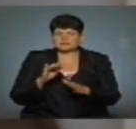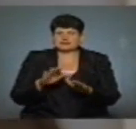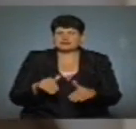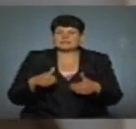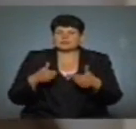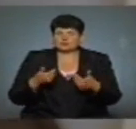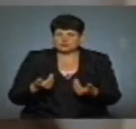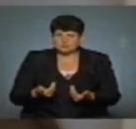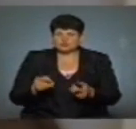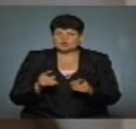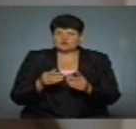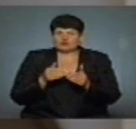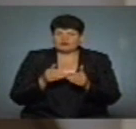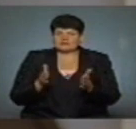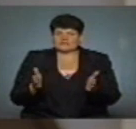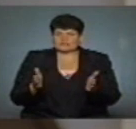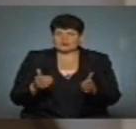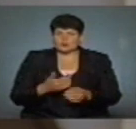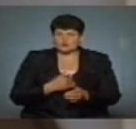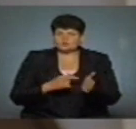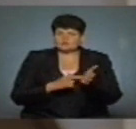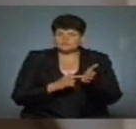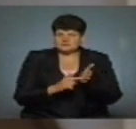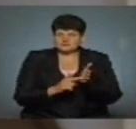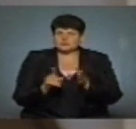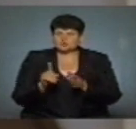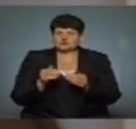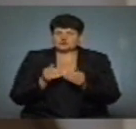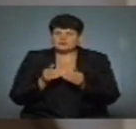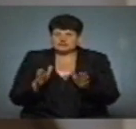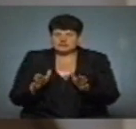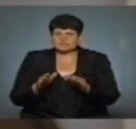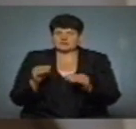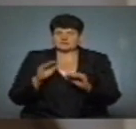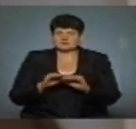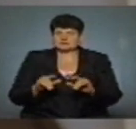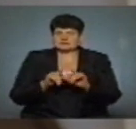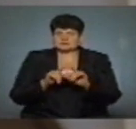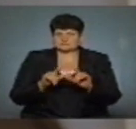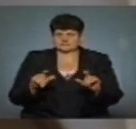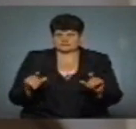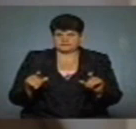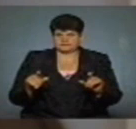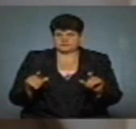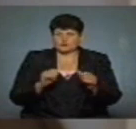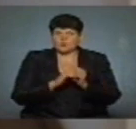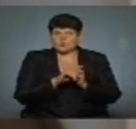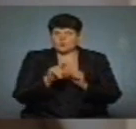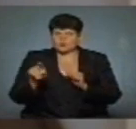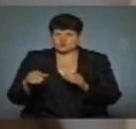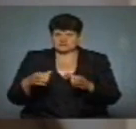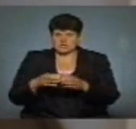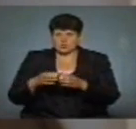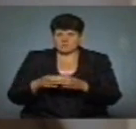надають пропозиції щодо відкриття. Хочу зазначити, що відкриття дошкільних навчальних закладів у кожній